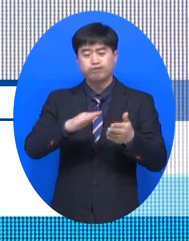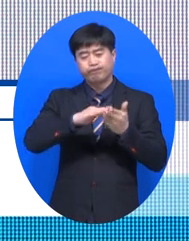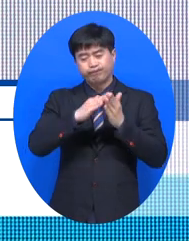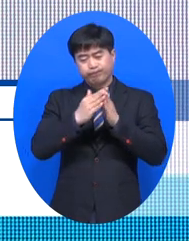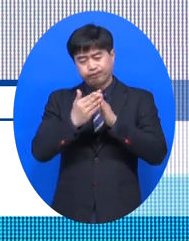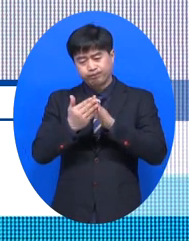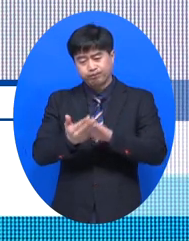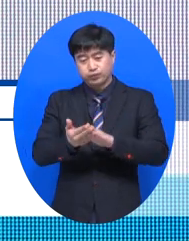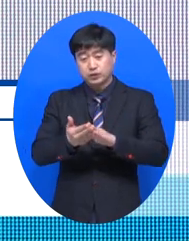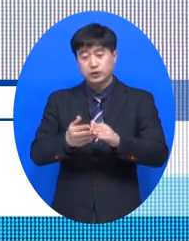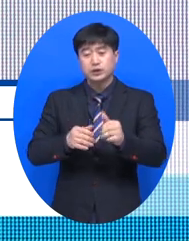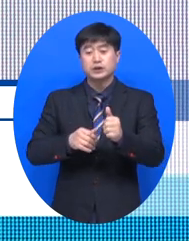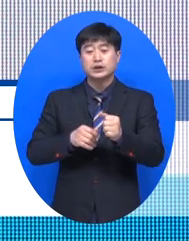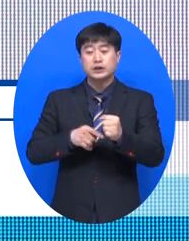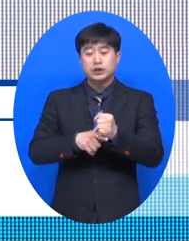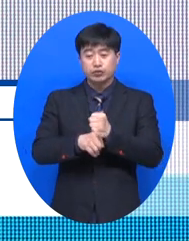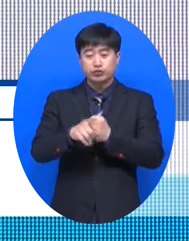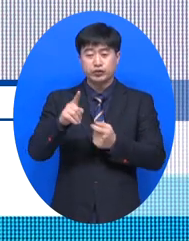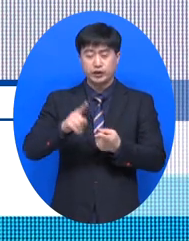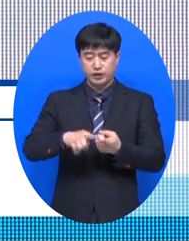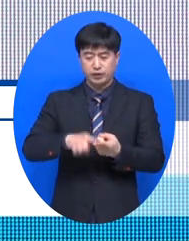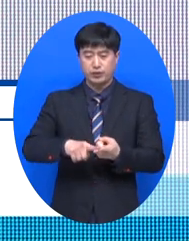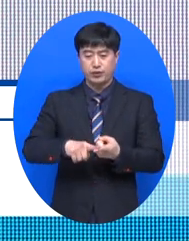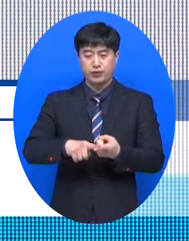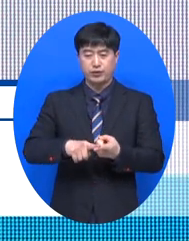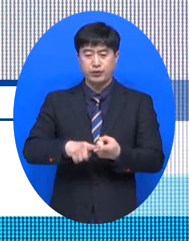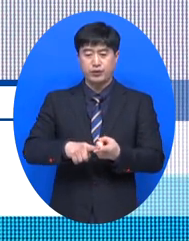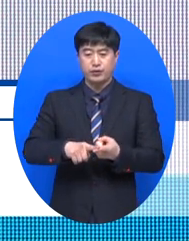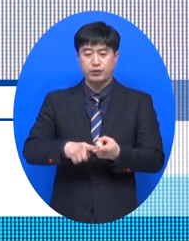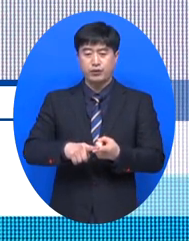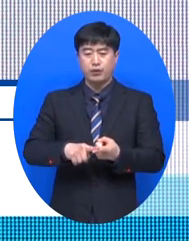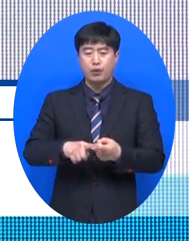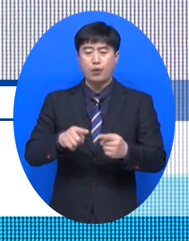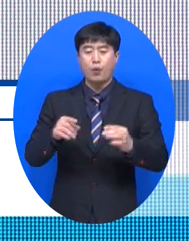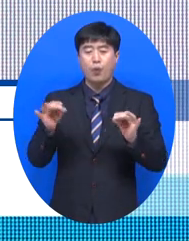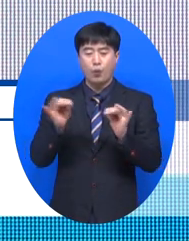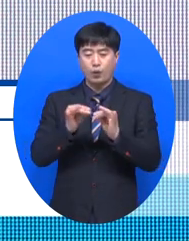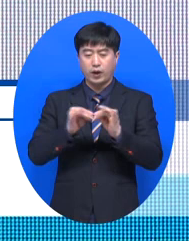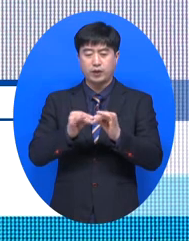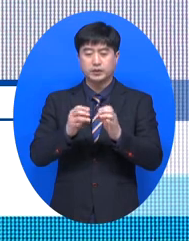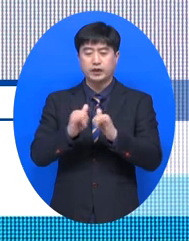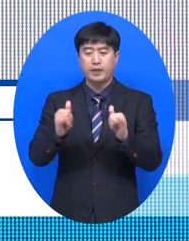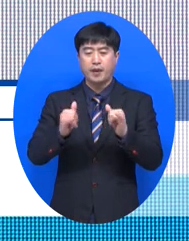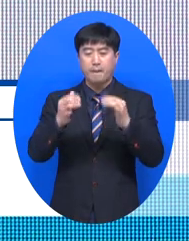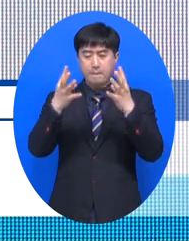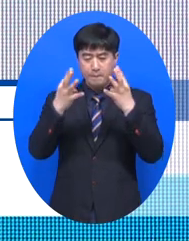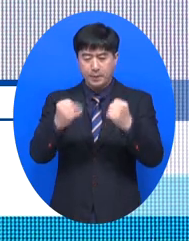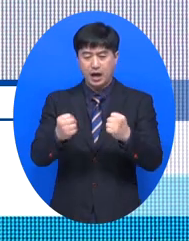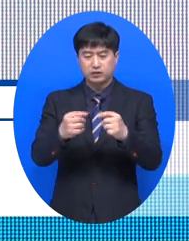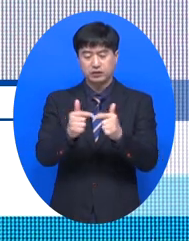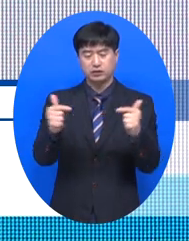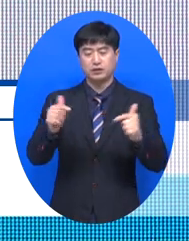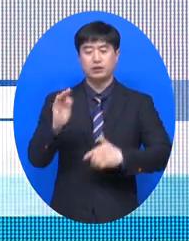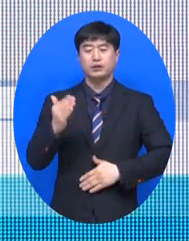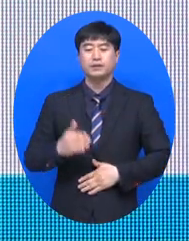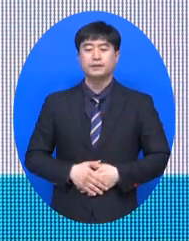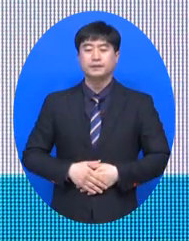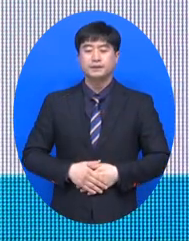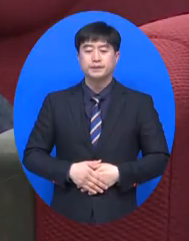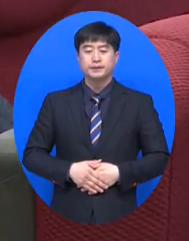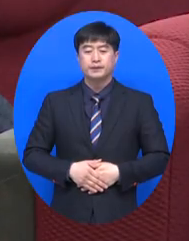북부가 그동안 낙후될 수밖에 없었던가에 대해서 공감을 해주는 분들이 많이 늘게